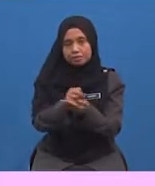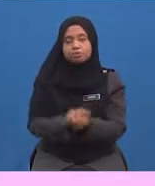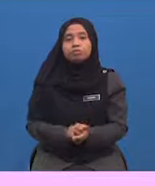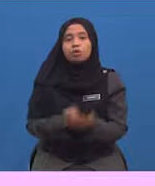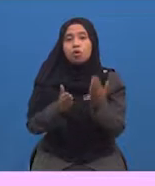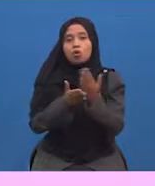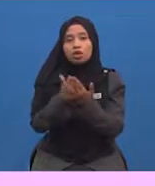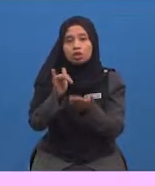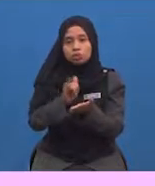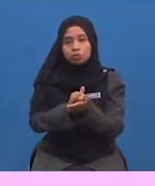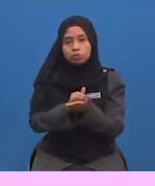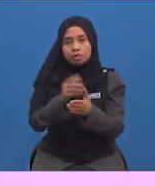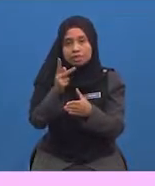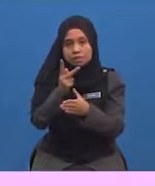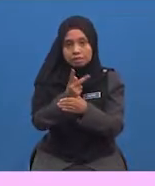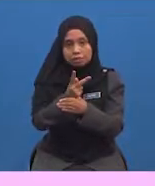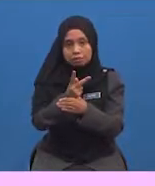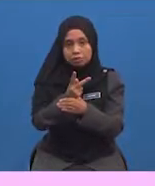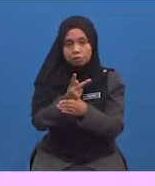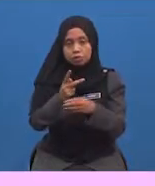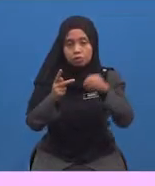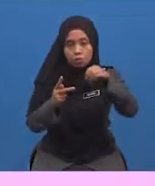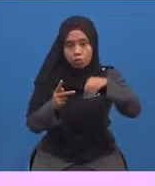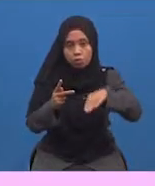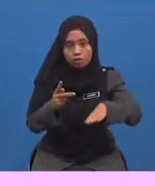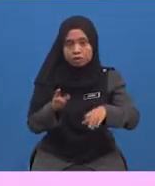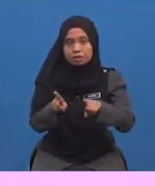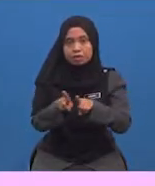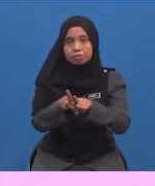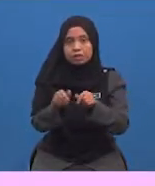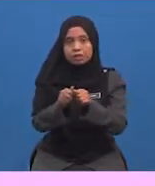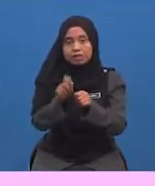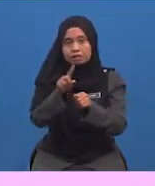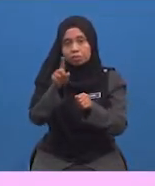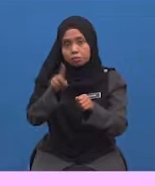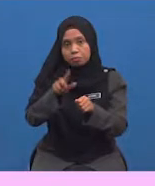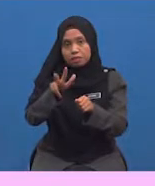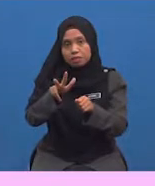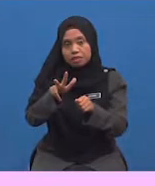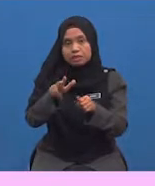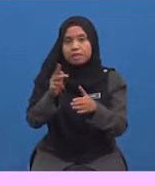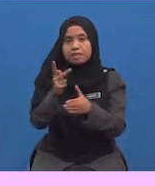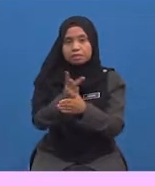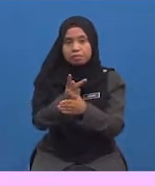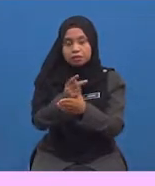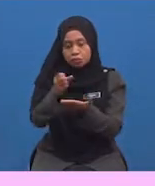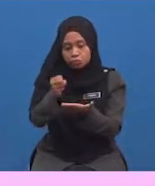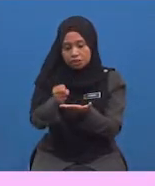Oleh itu, isi padu kon sama dengan 1/3 daripada isi padu silinder.